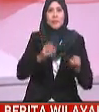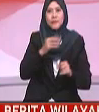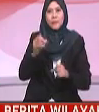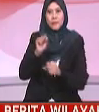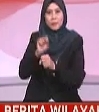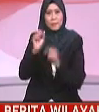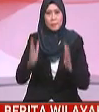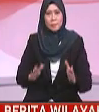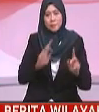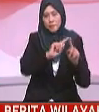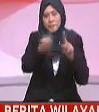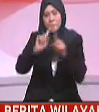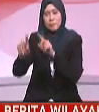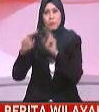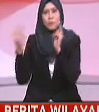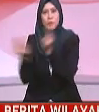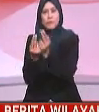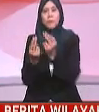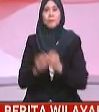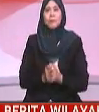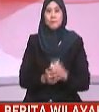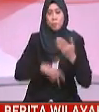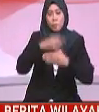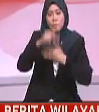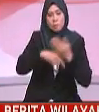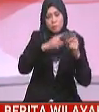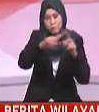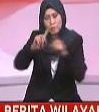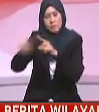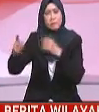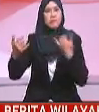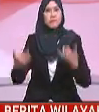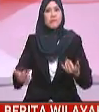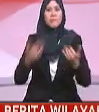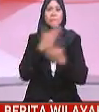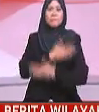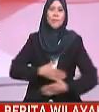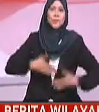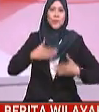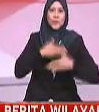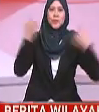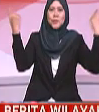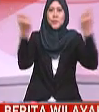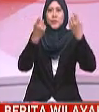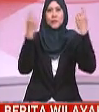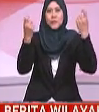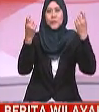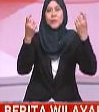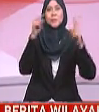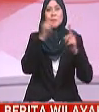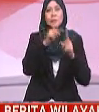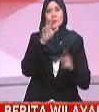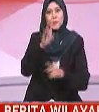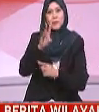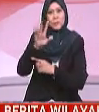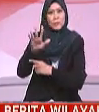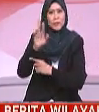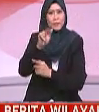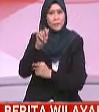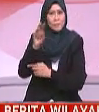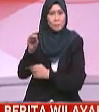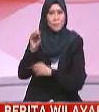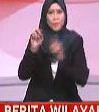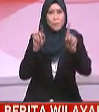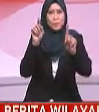tangan pelbagai unit. Pelbagai program menarik telah diatur bagi memeriahkan lagi sambutan ulang tahun ke-75 RTM